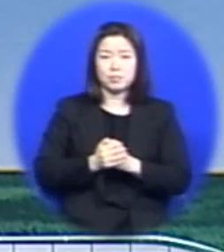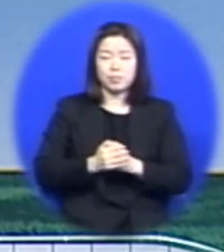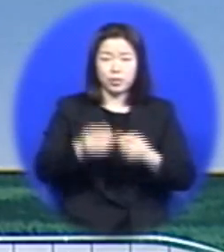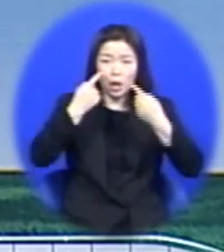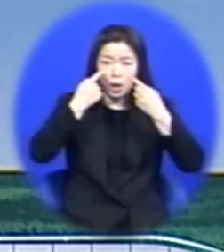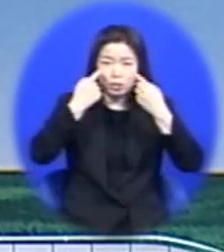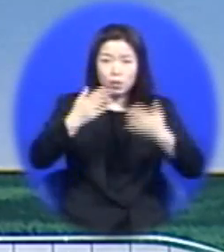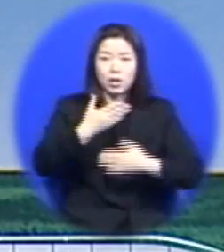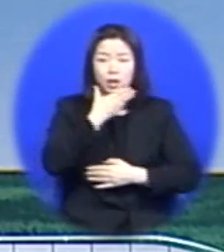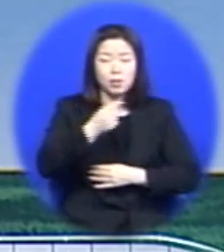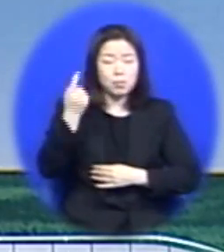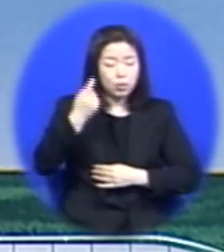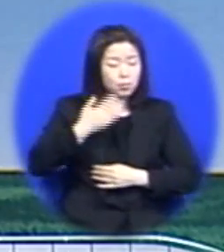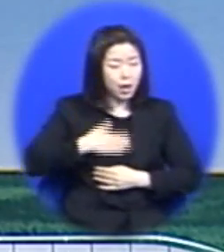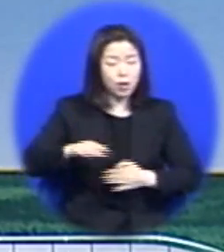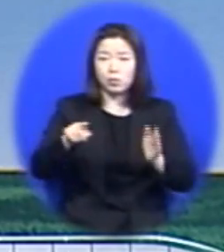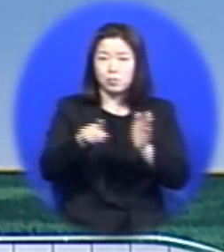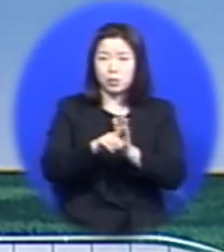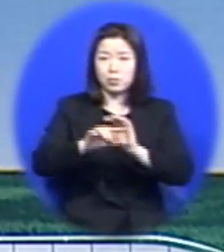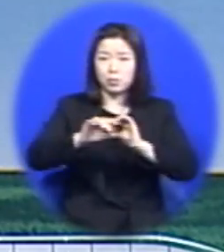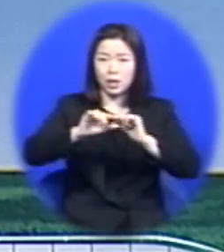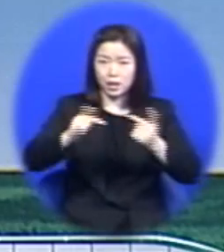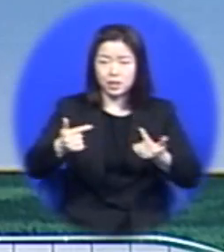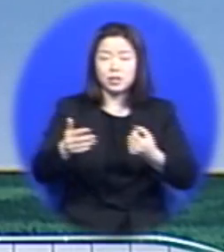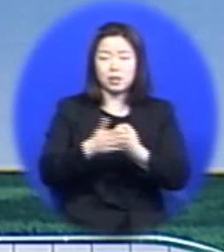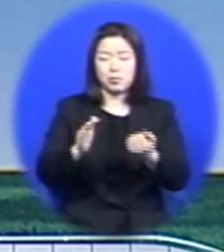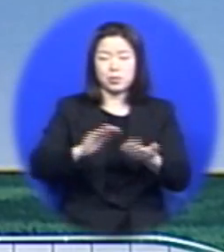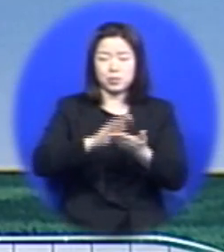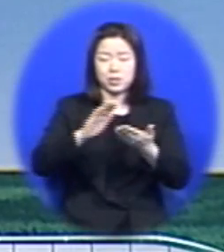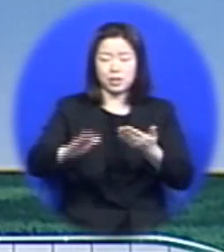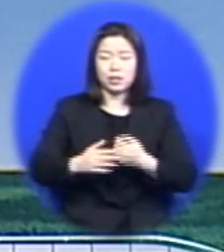정확한 복음을 알고 믿고 있지 않기 때문이지요.